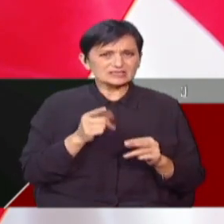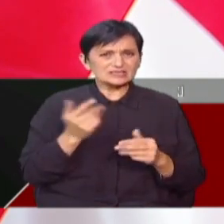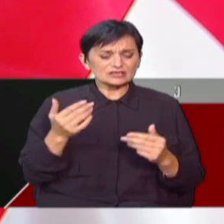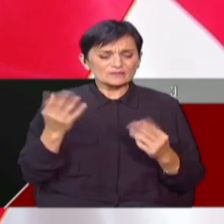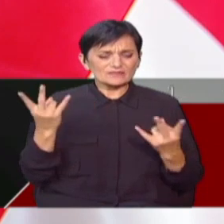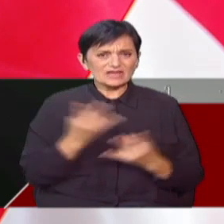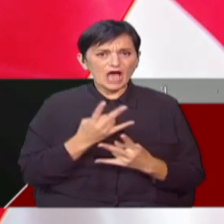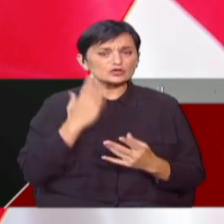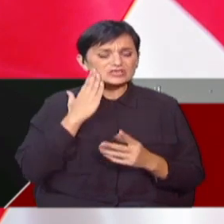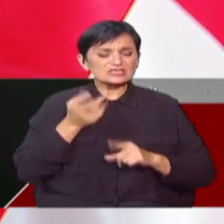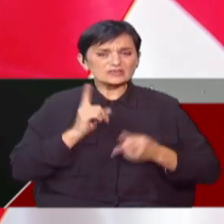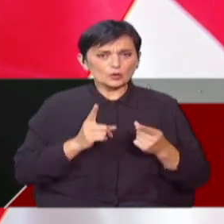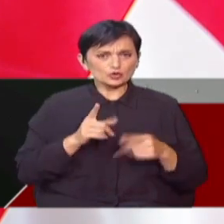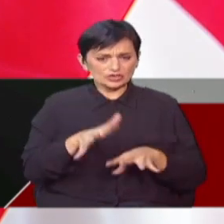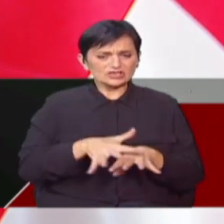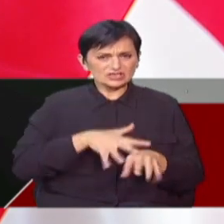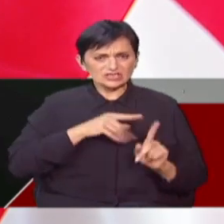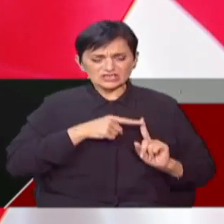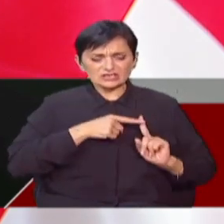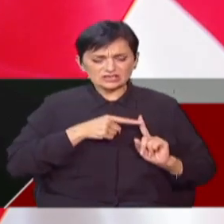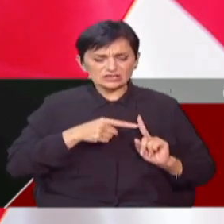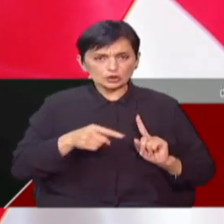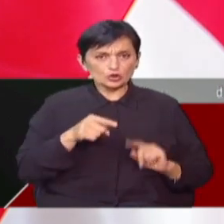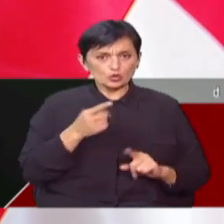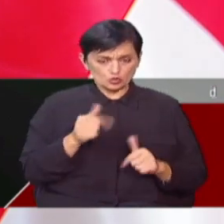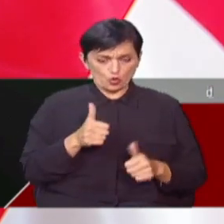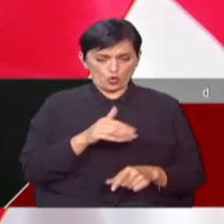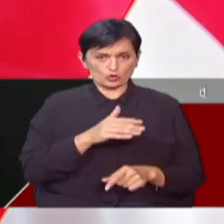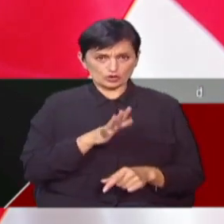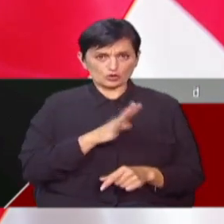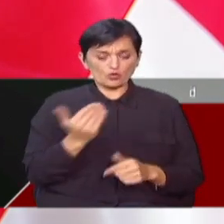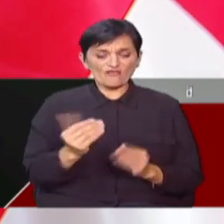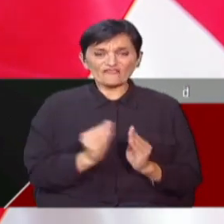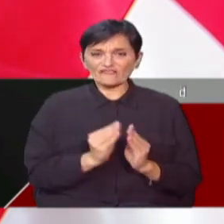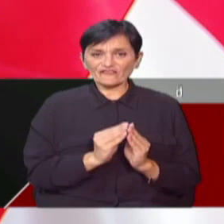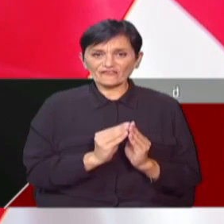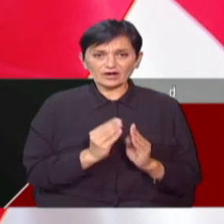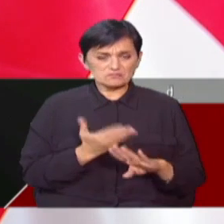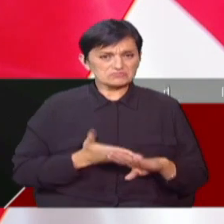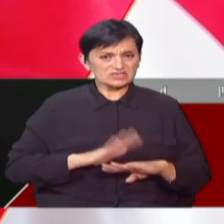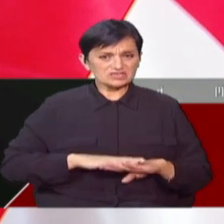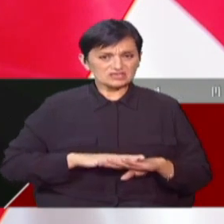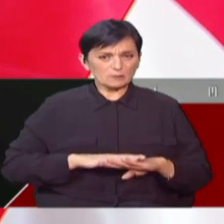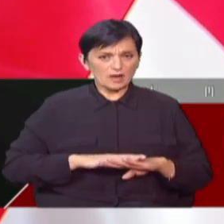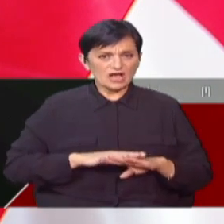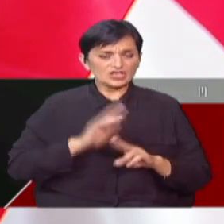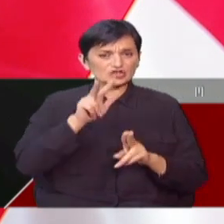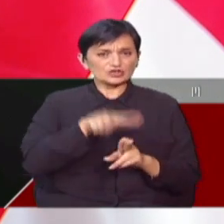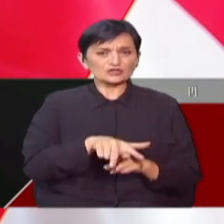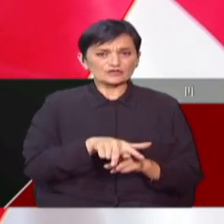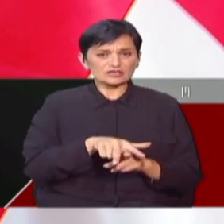დაჭირდებოდა. სინამდვილეში საკმაოდ დიდი ხნის განმავლობაში, როგორც ეს იყო, კვლავაც საკმაოდ მძიმე